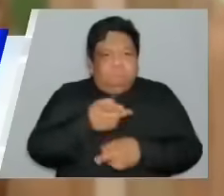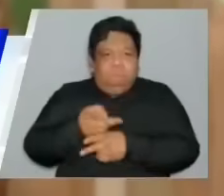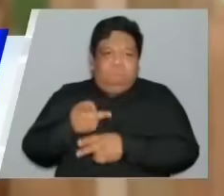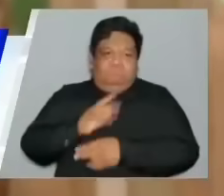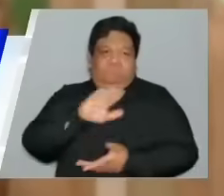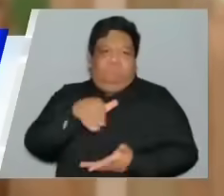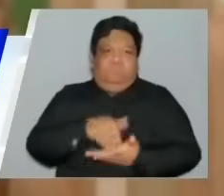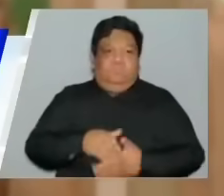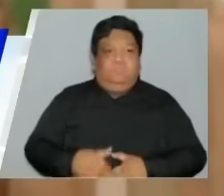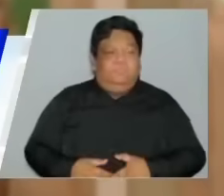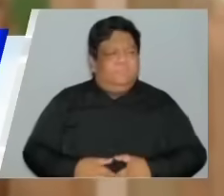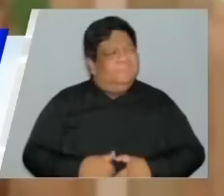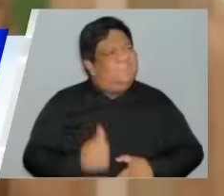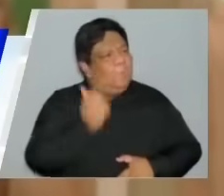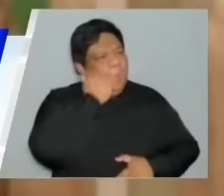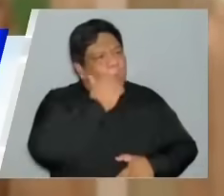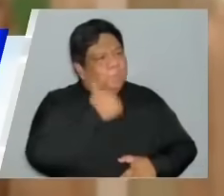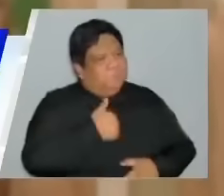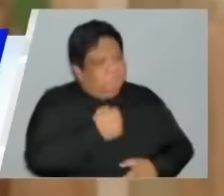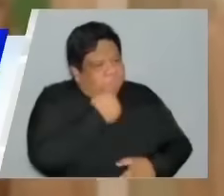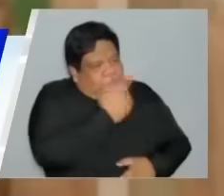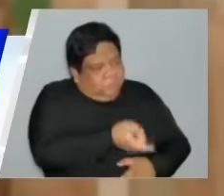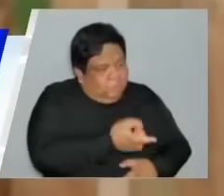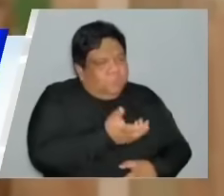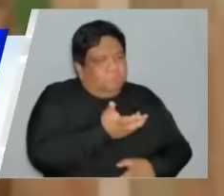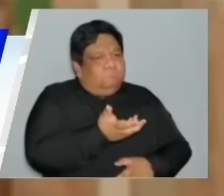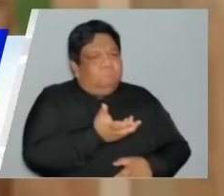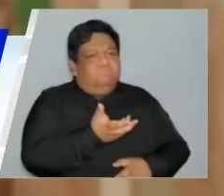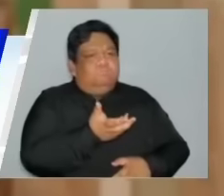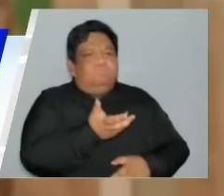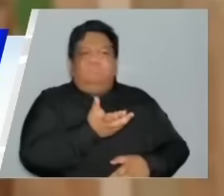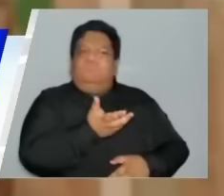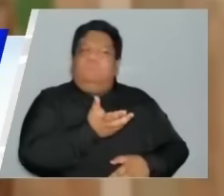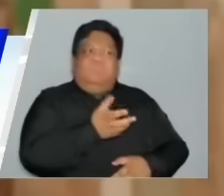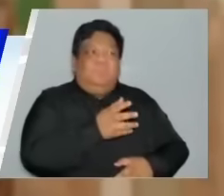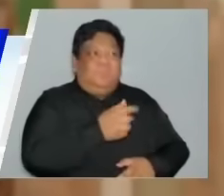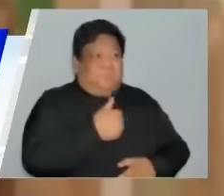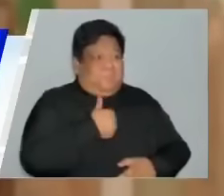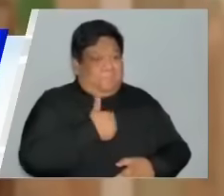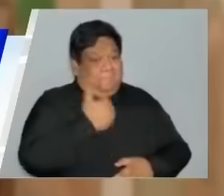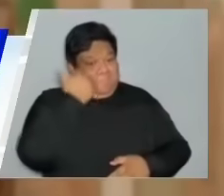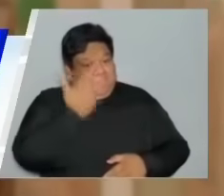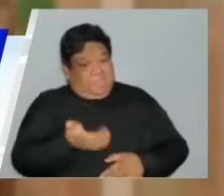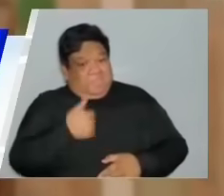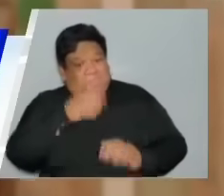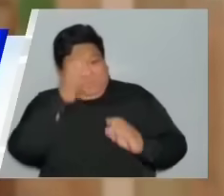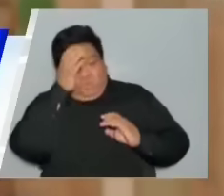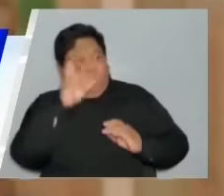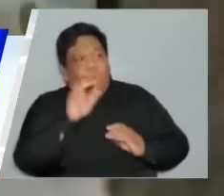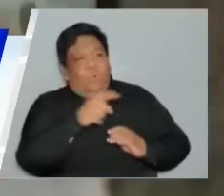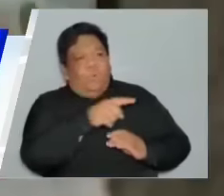kanilang sinasabi, ang ikamamatay ko hindi yung cancer ko, kundi yung wala silang hairnet, ma'am.